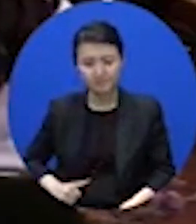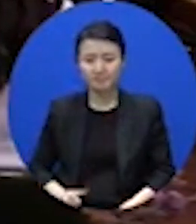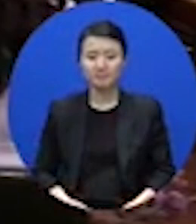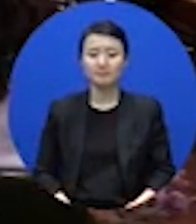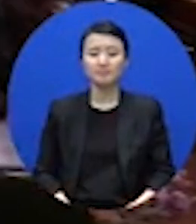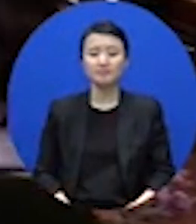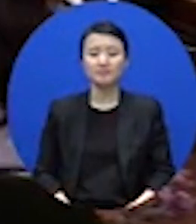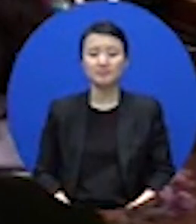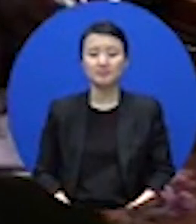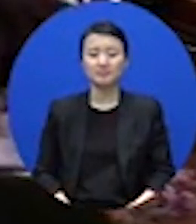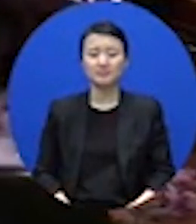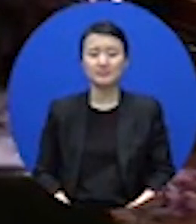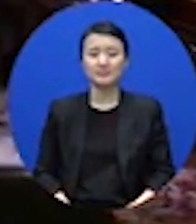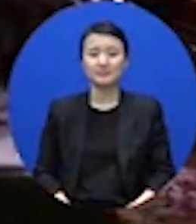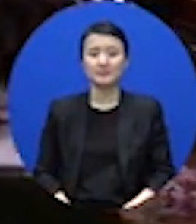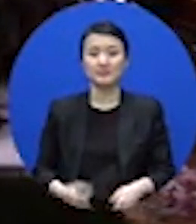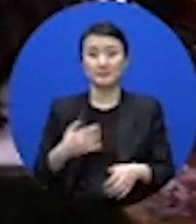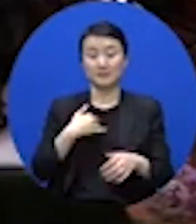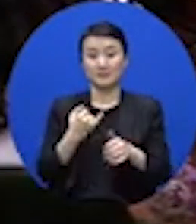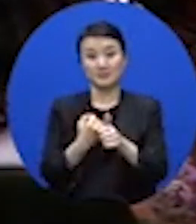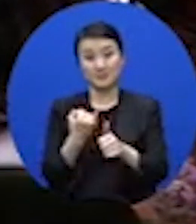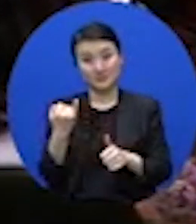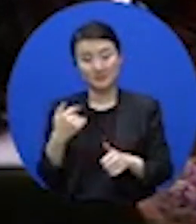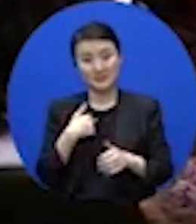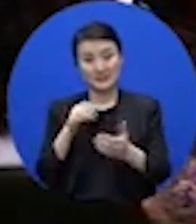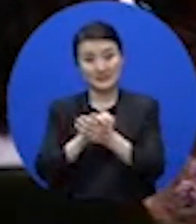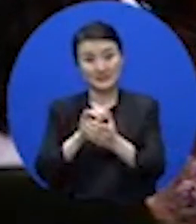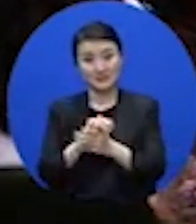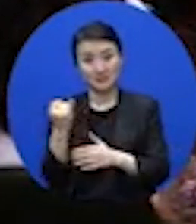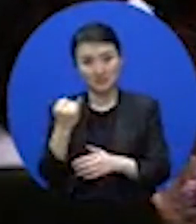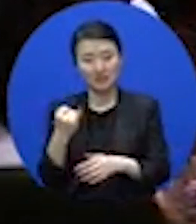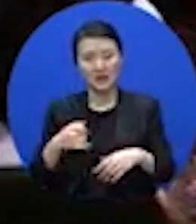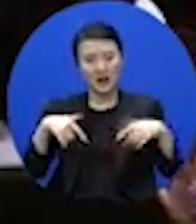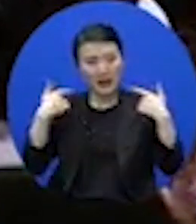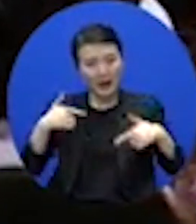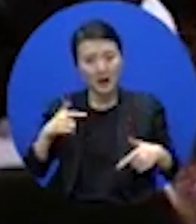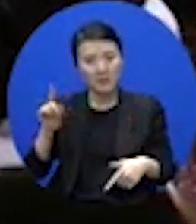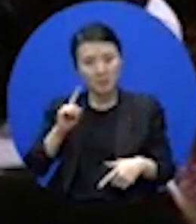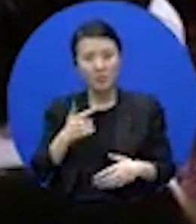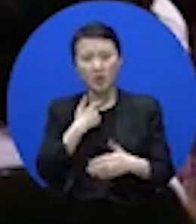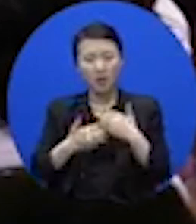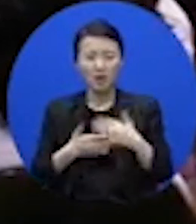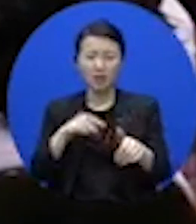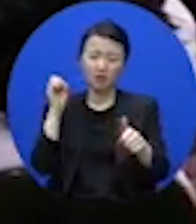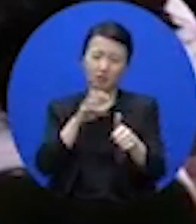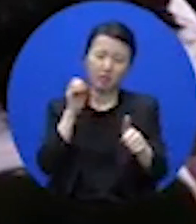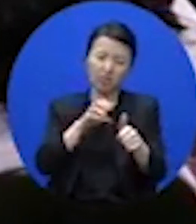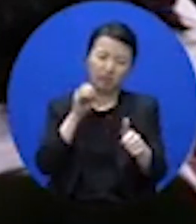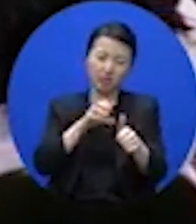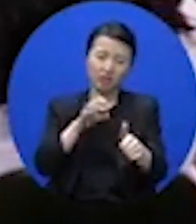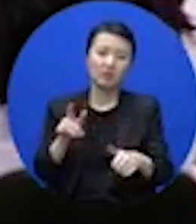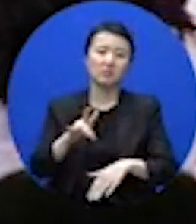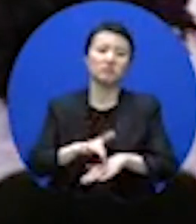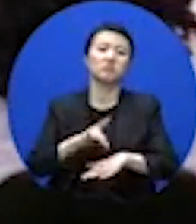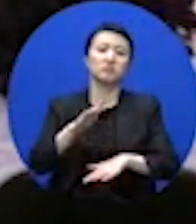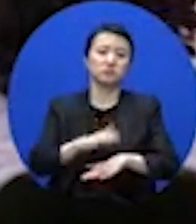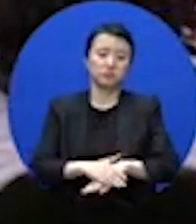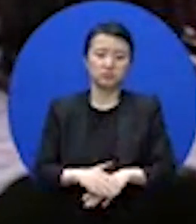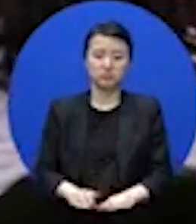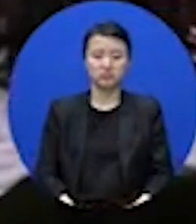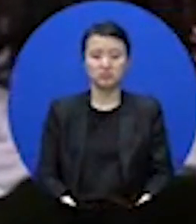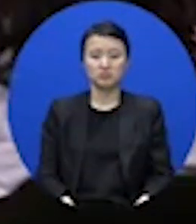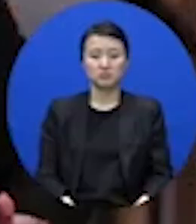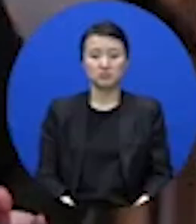그래서 얘는 마음 그릇에 있는 걸 매일 다 퍼내야 잠을 잘 수가 있어요. 그래서 지는